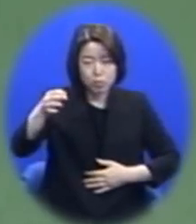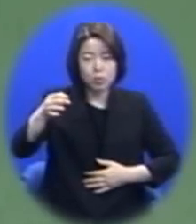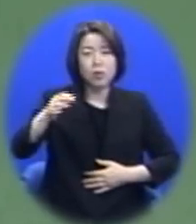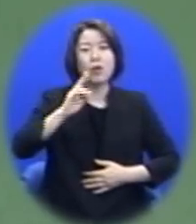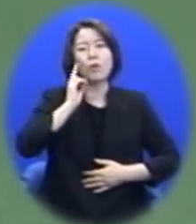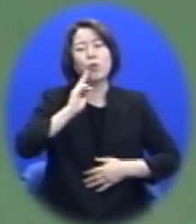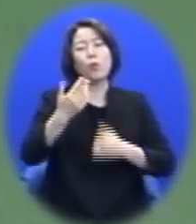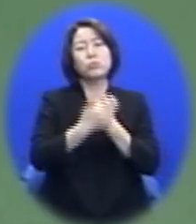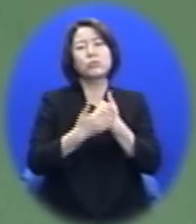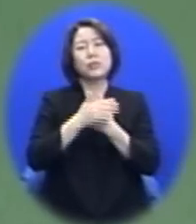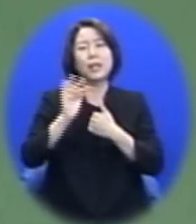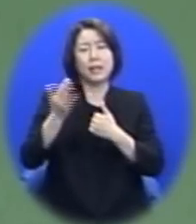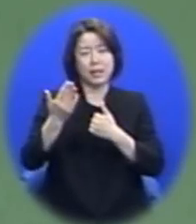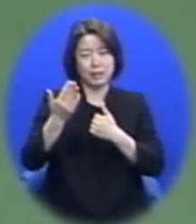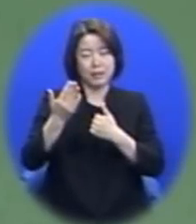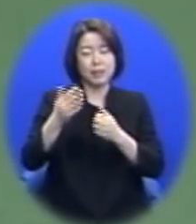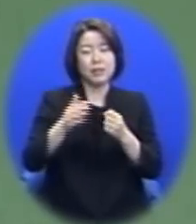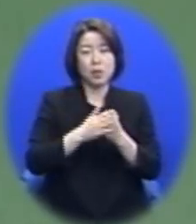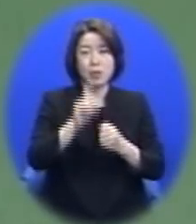번더 부르자 그러더래요.